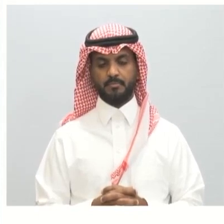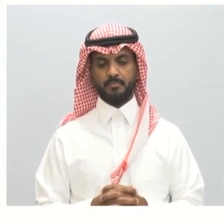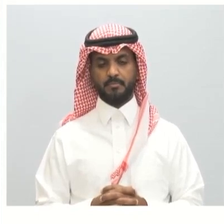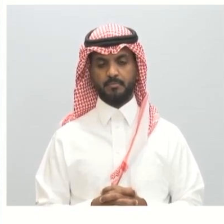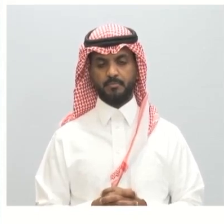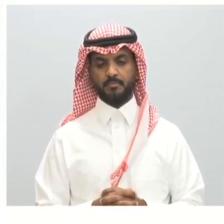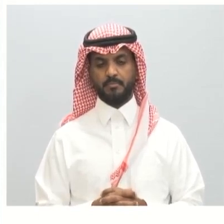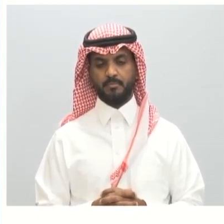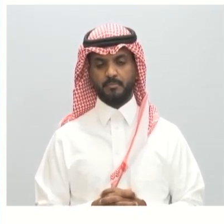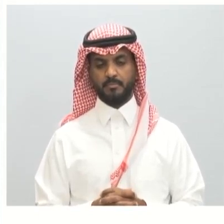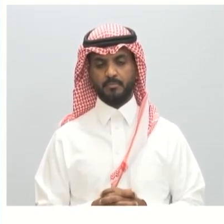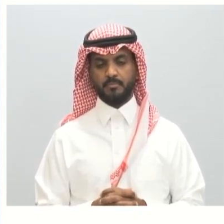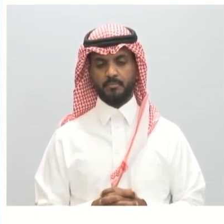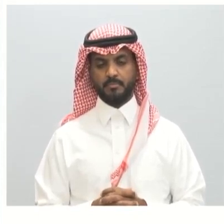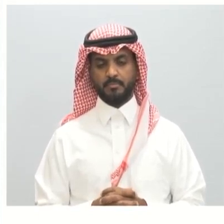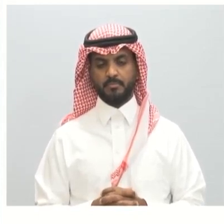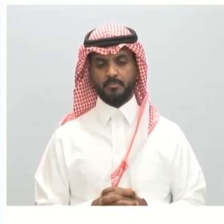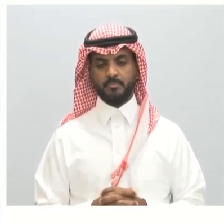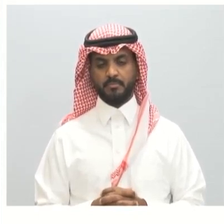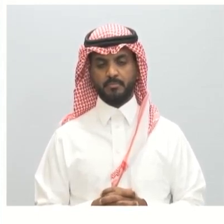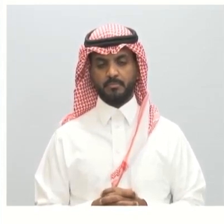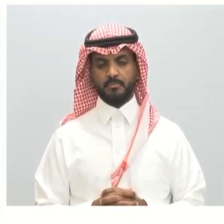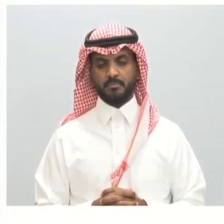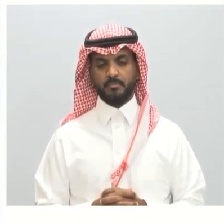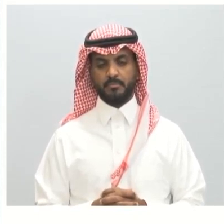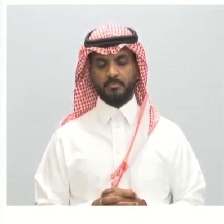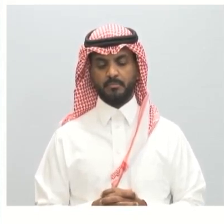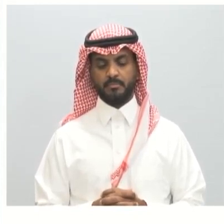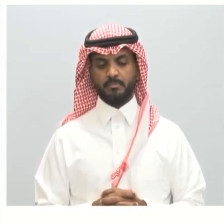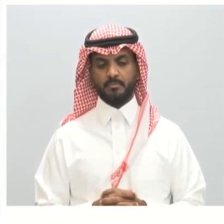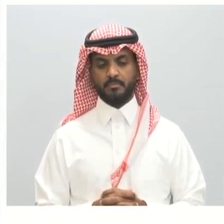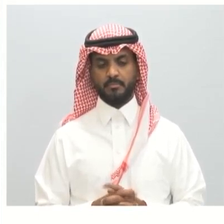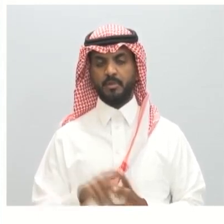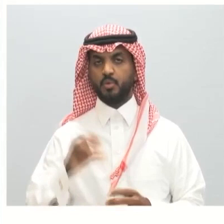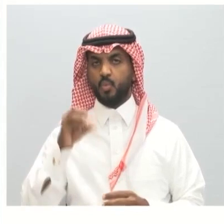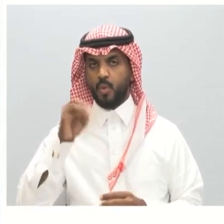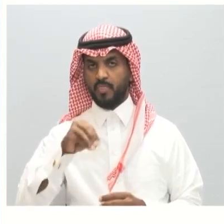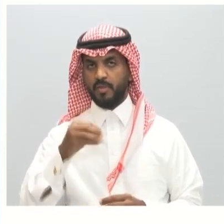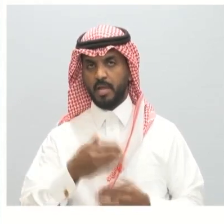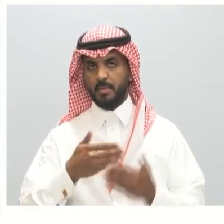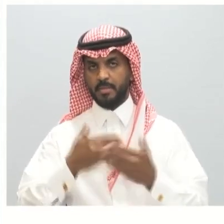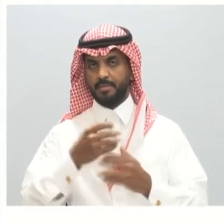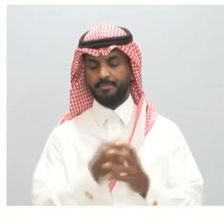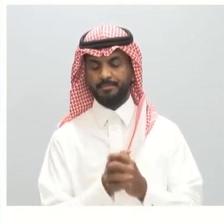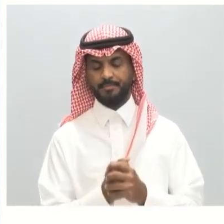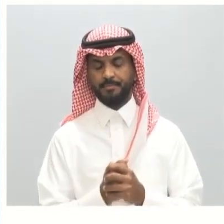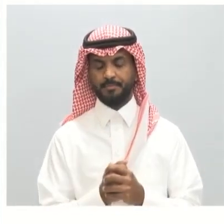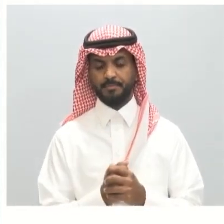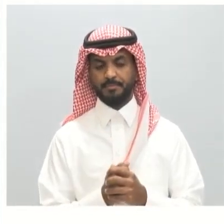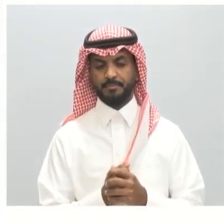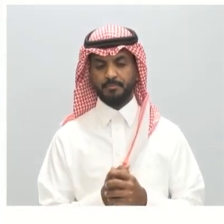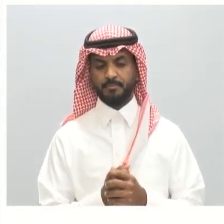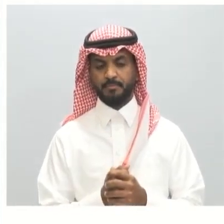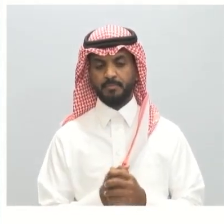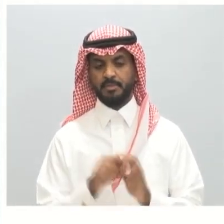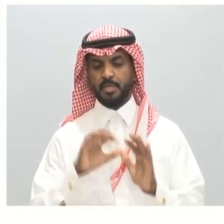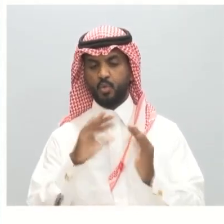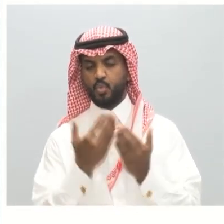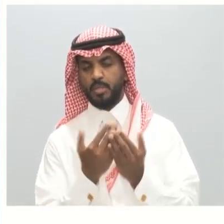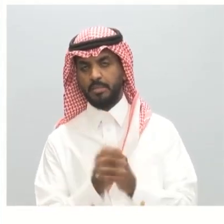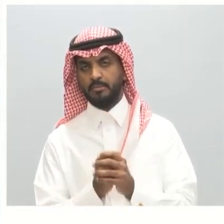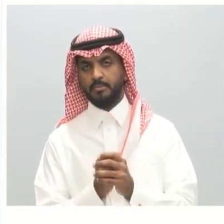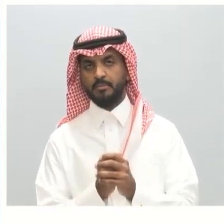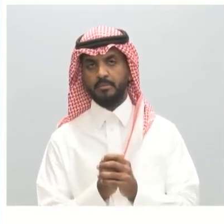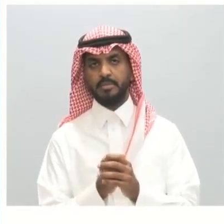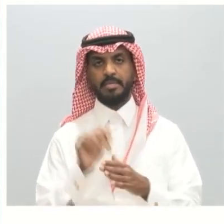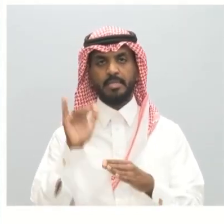التالي بعد وضع البينات اصاله بعضها البعض لتكوين المات